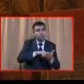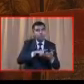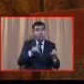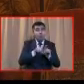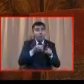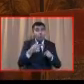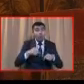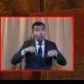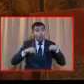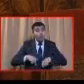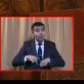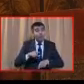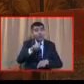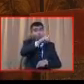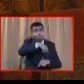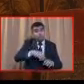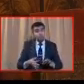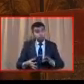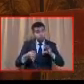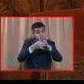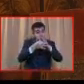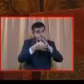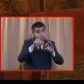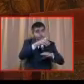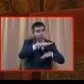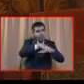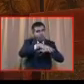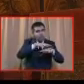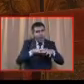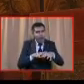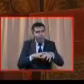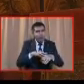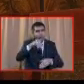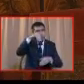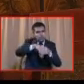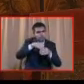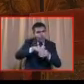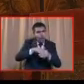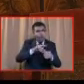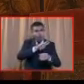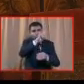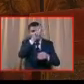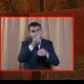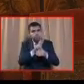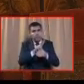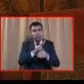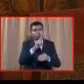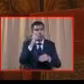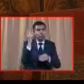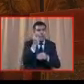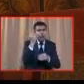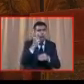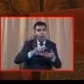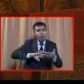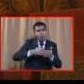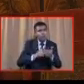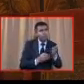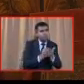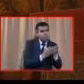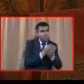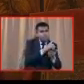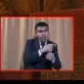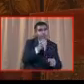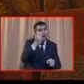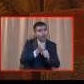الوزارة وفات. بقي عندنا إشكال، كنتظروا 900 مليون ديال الجماعات، كنتمنى نلقاو لها الحل، وإن كنا رحنا كنشوفوا مع